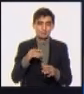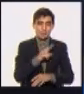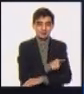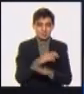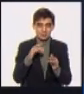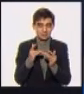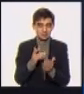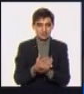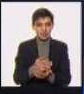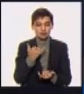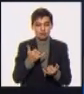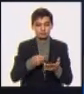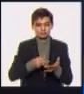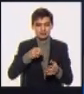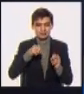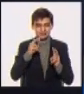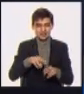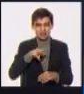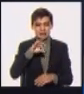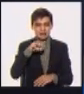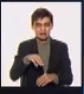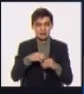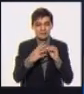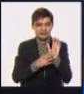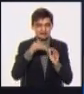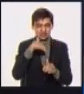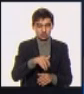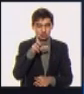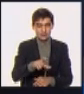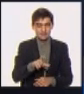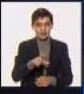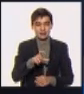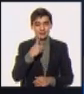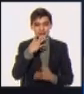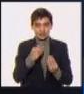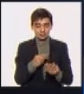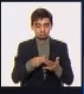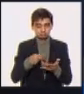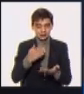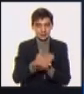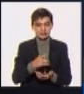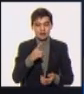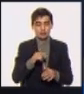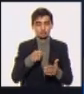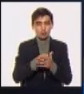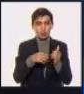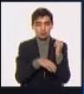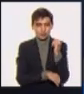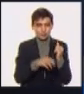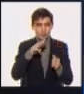сегодня тест издают 19 тысяч человек в сутки до конца мая планируется увеличить этот объем до